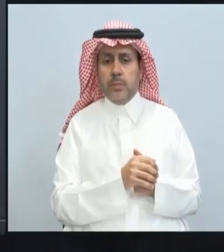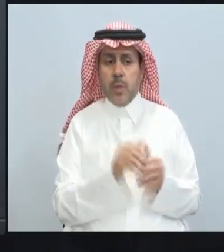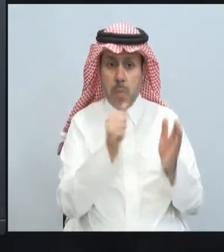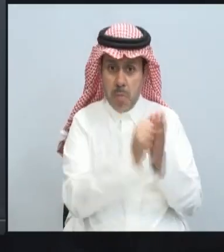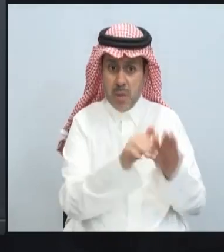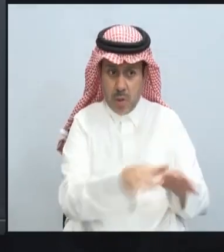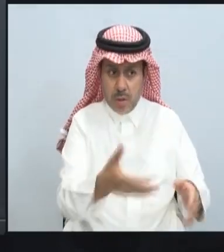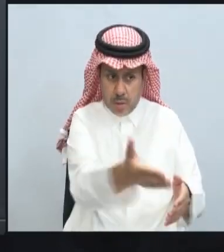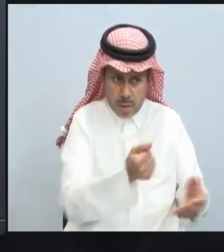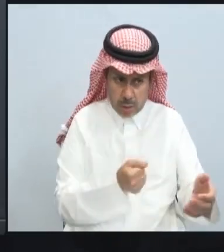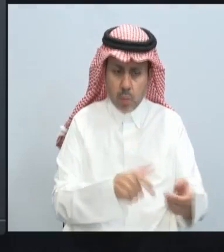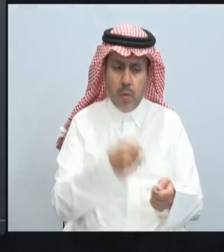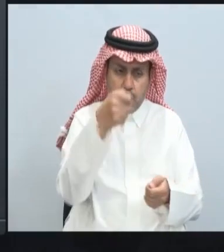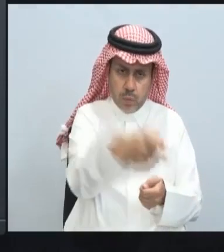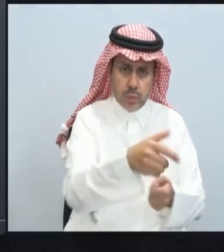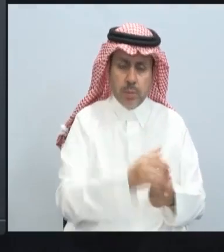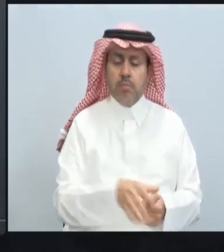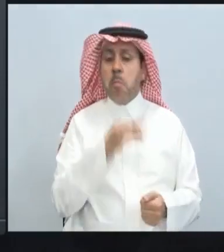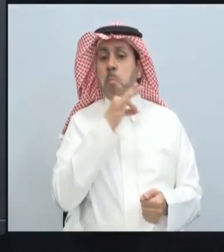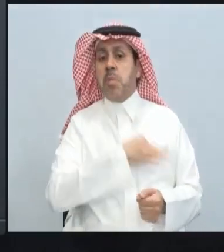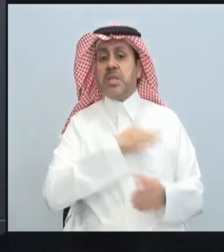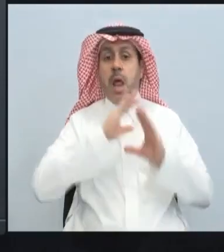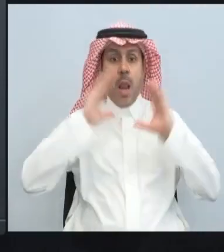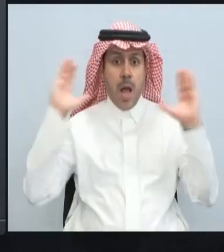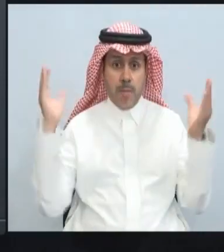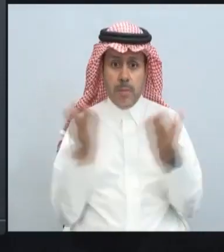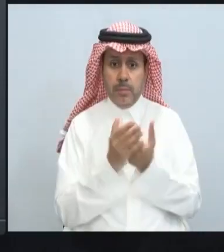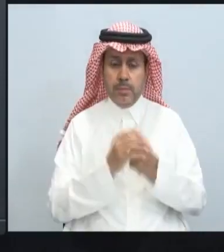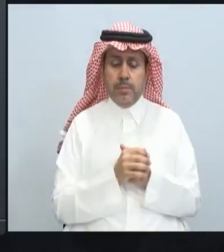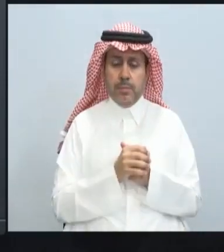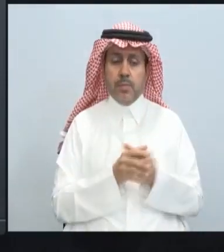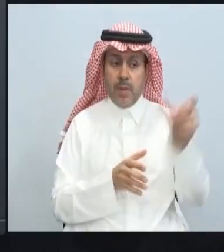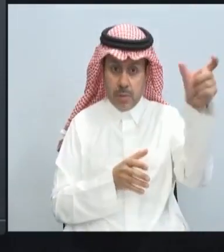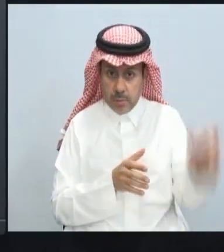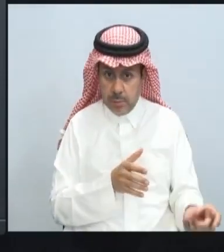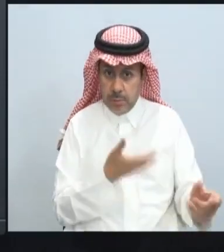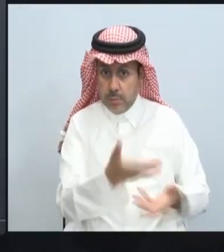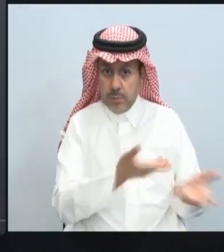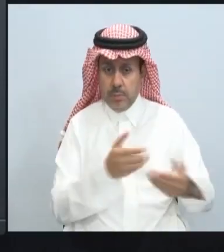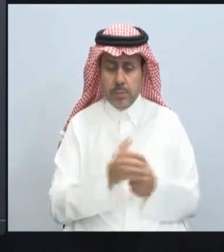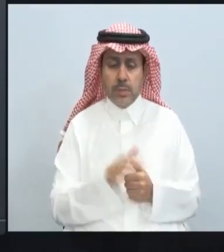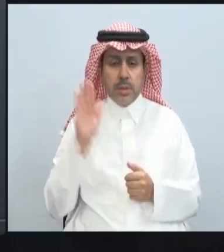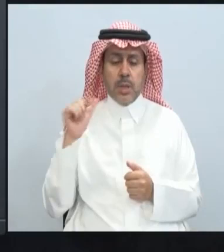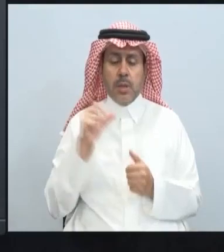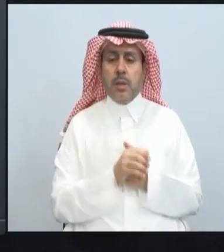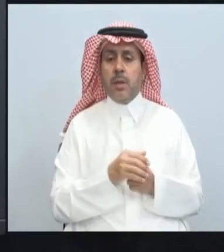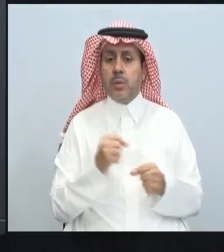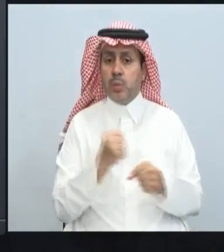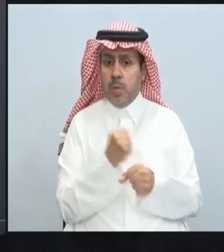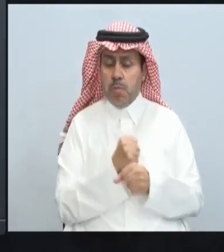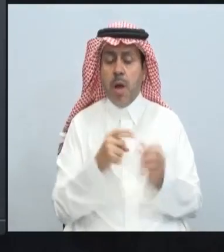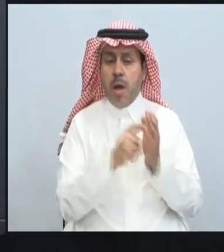الدوله مناسبا فهنا تعامل الدوله مع هذا الشخص باعتبار ياء ذات سياده فهنا يطبق القانون